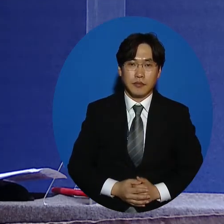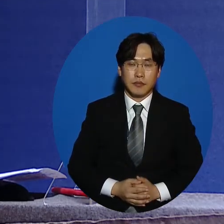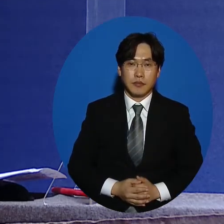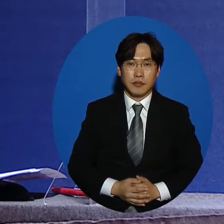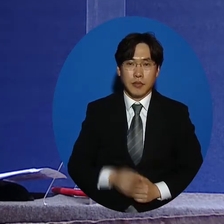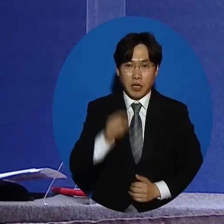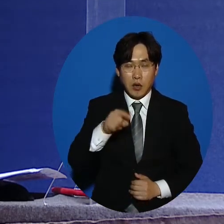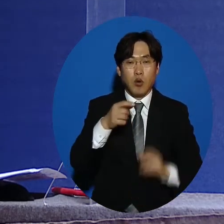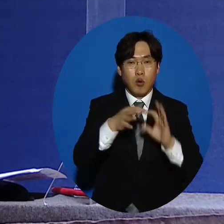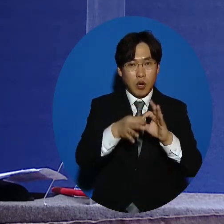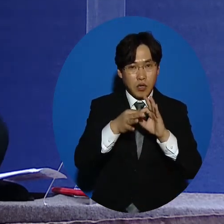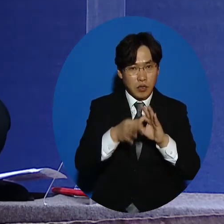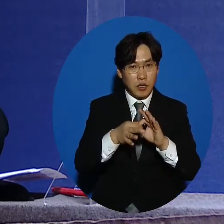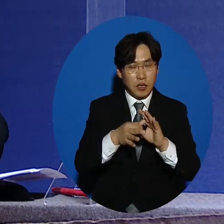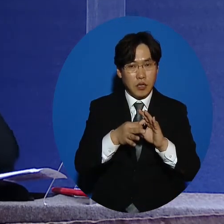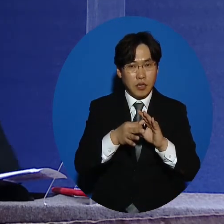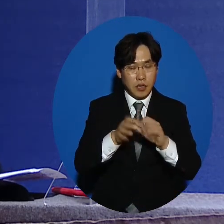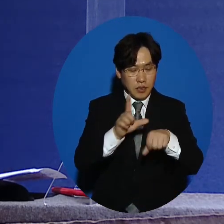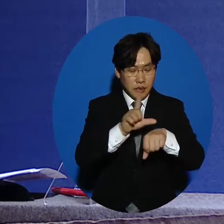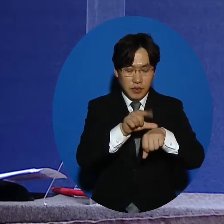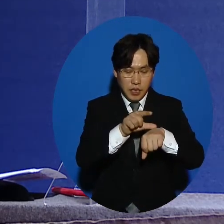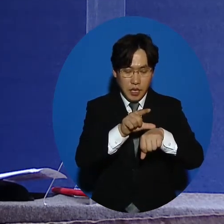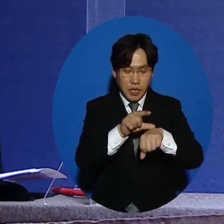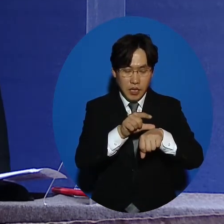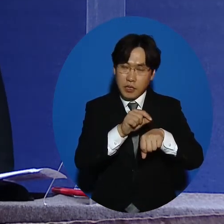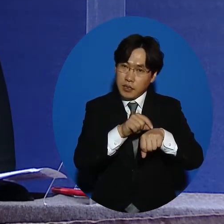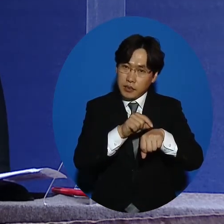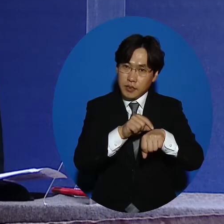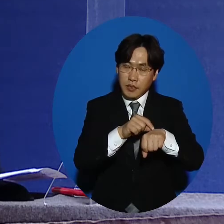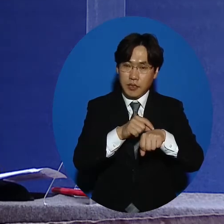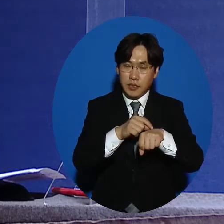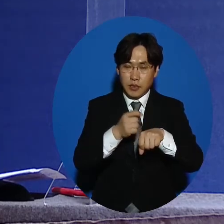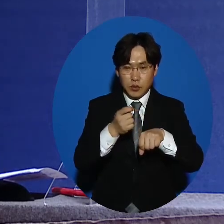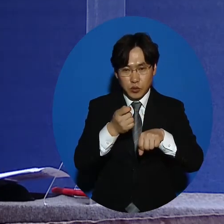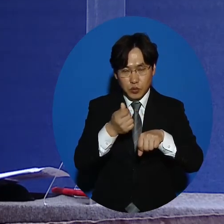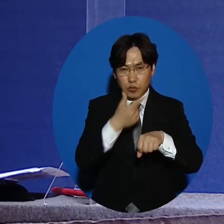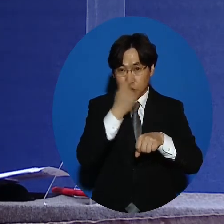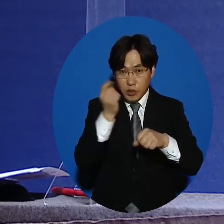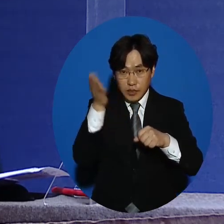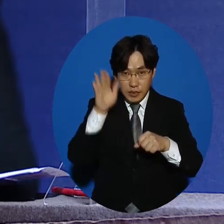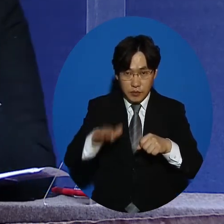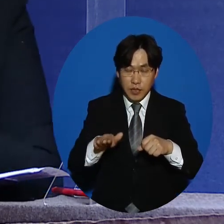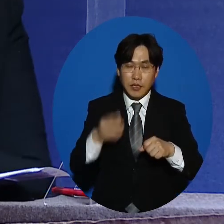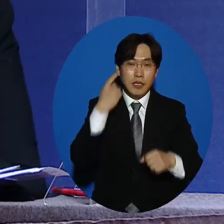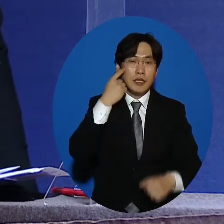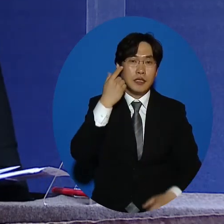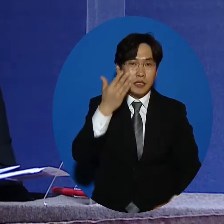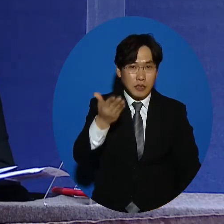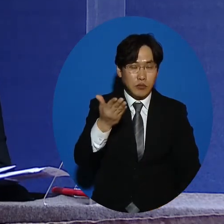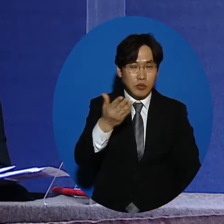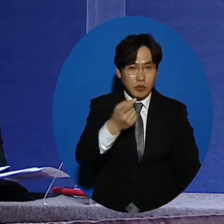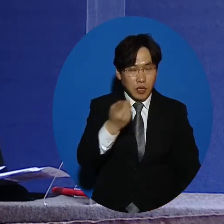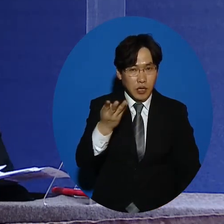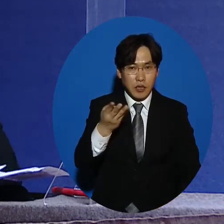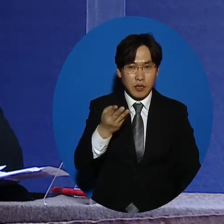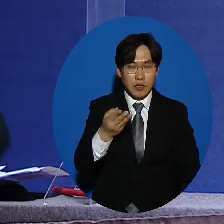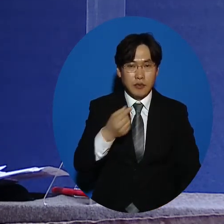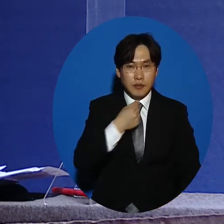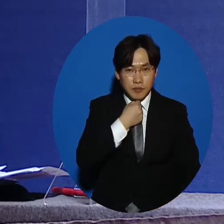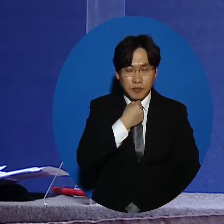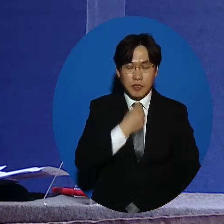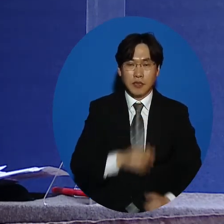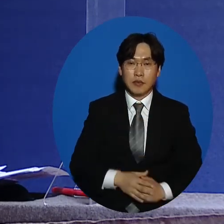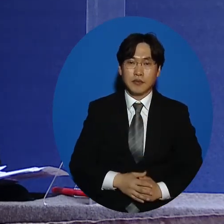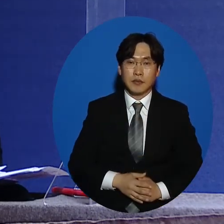여기와 관련해서 이제 제가 그 시간이 얼마 남지 않아서 조금 이따 다시 질문을 다시 한번 드려보기로